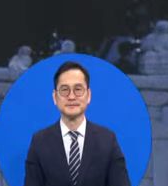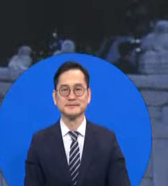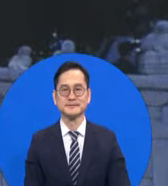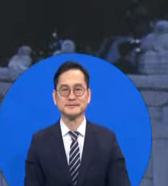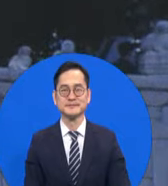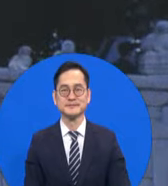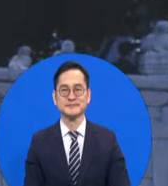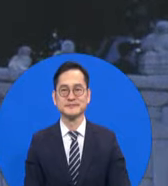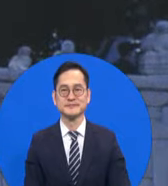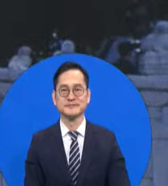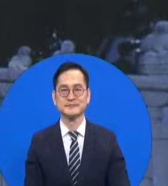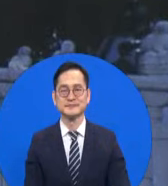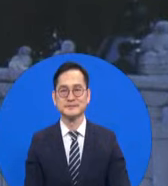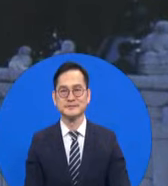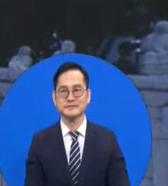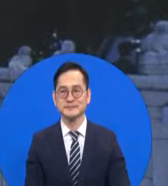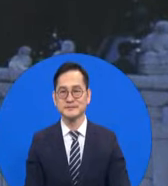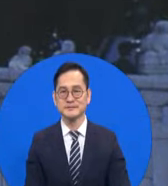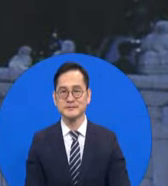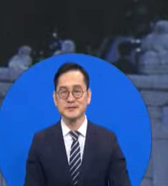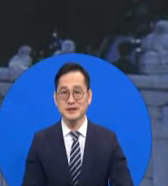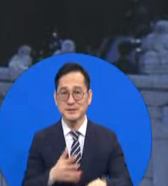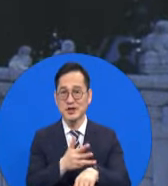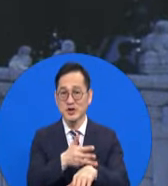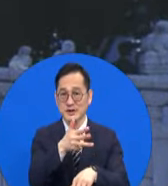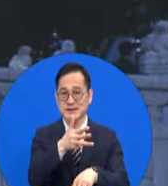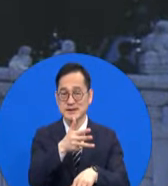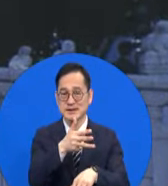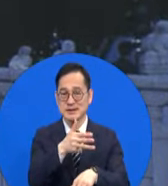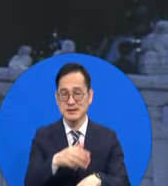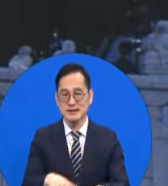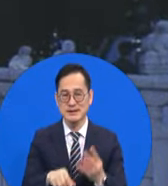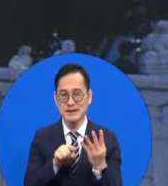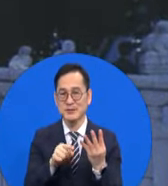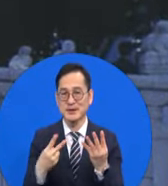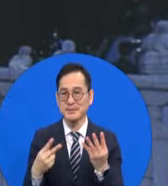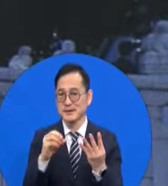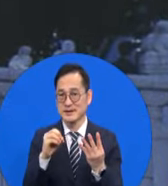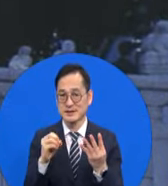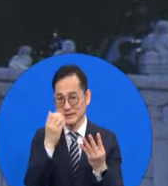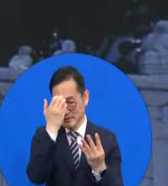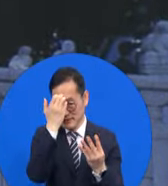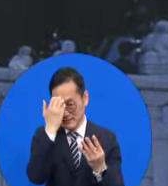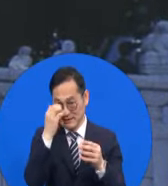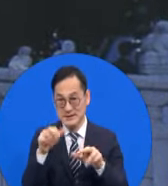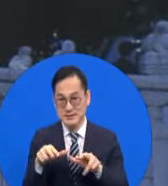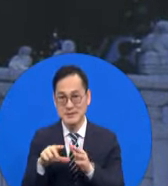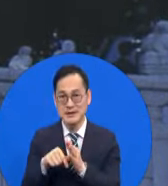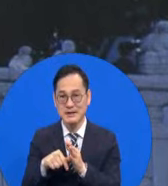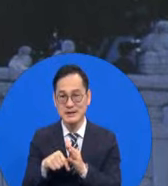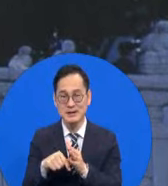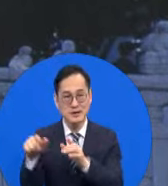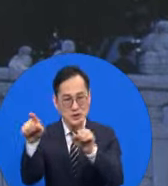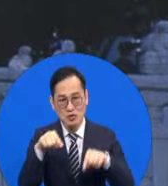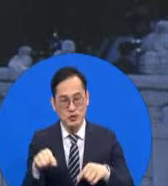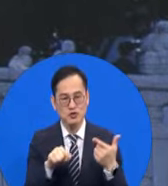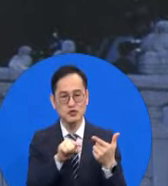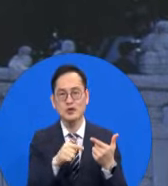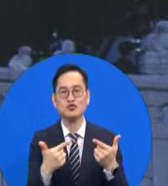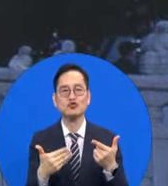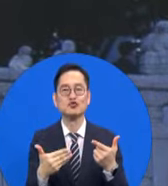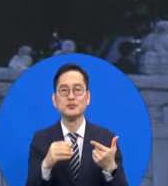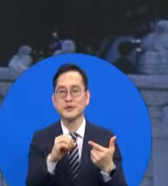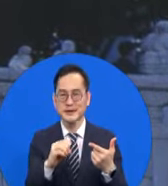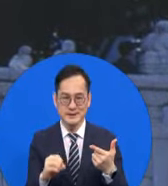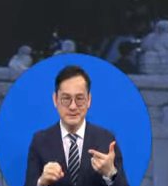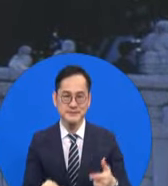이 기자가 얘기한 건 8시를 기준으로 투표율이 4.2%라는 거고 지금 이 시각 투표율은 전국 6.9%를 기록하고